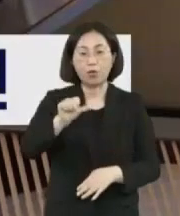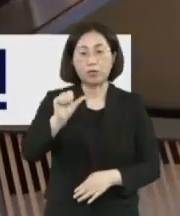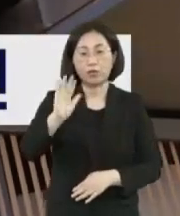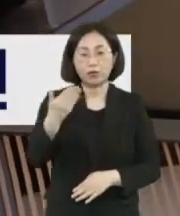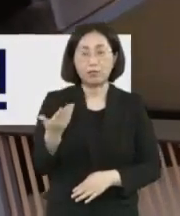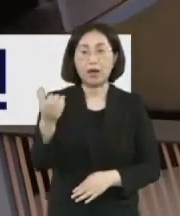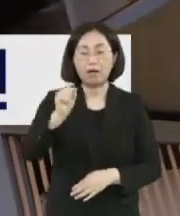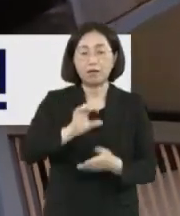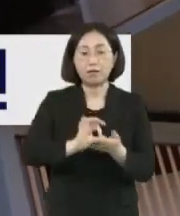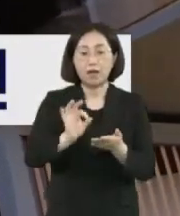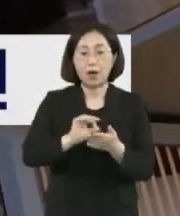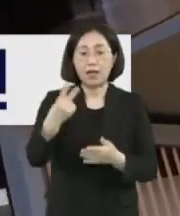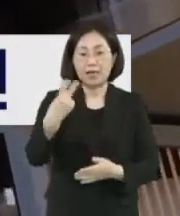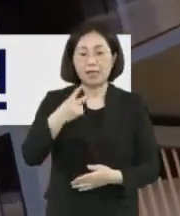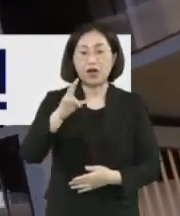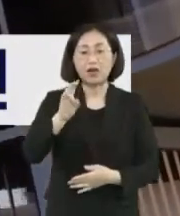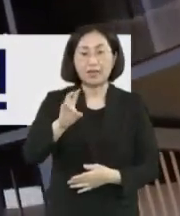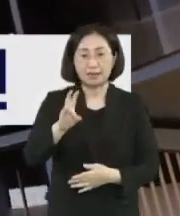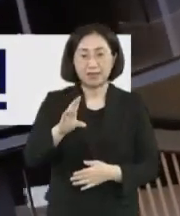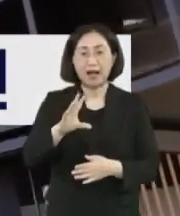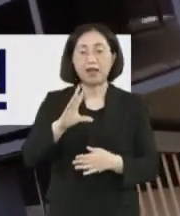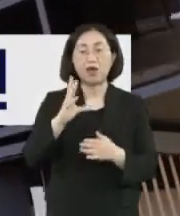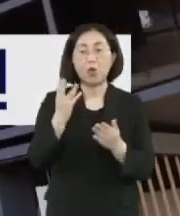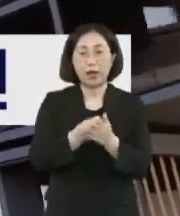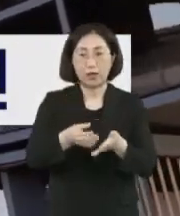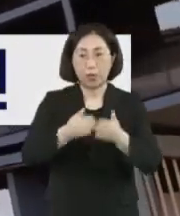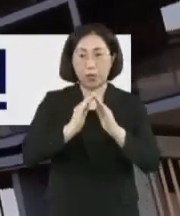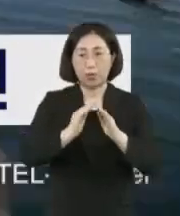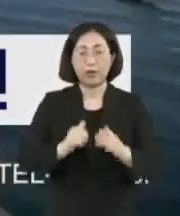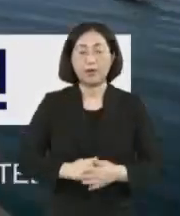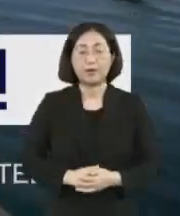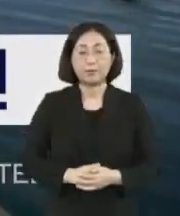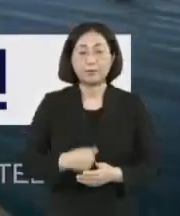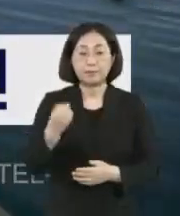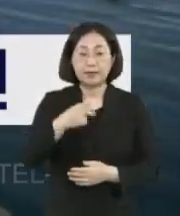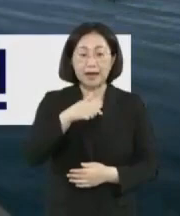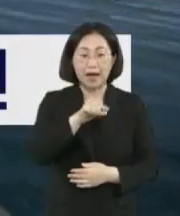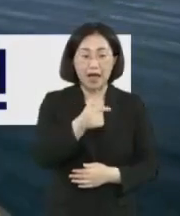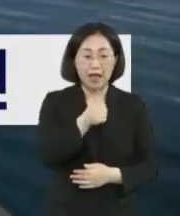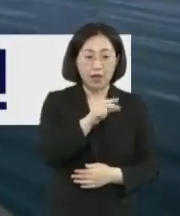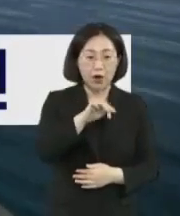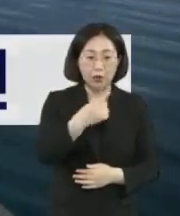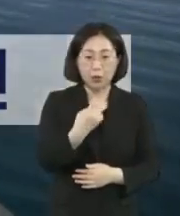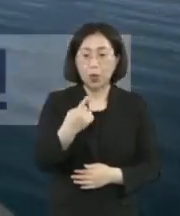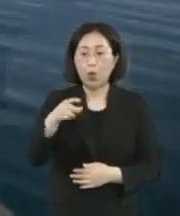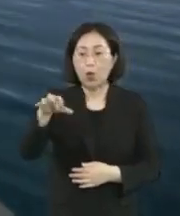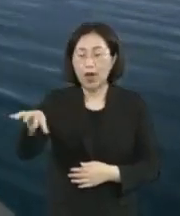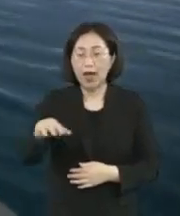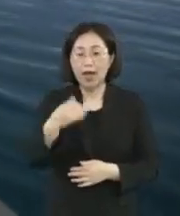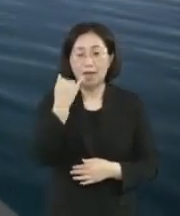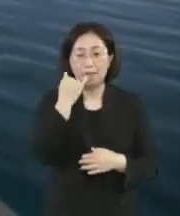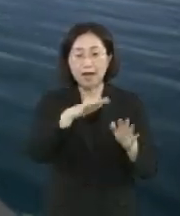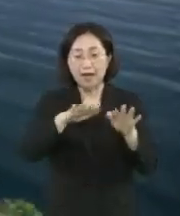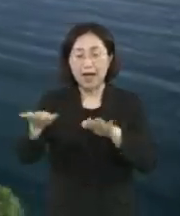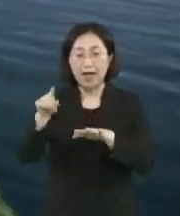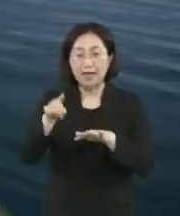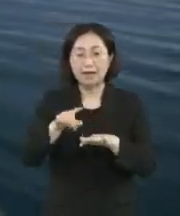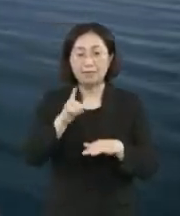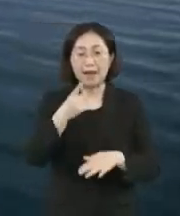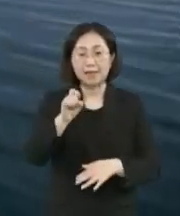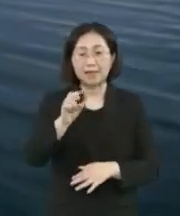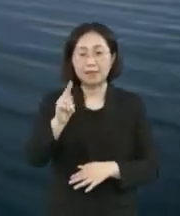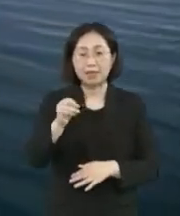원이 투입돼 2024년까지 들어설 예정입니다. 또 간월도와 간월암 사이 바다 위에는 110m